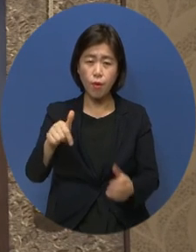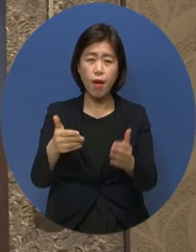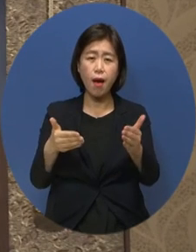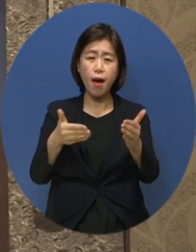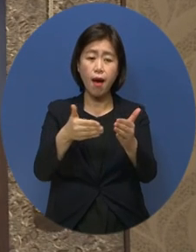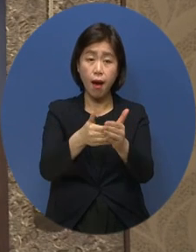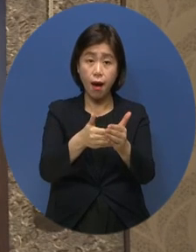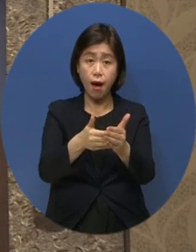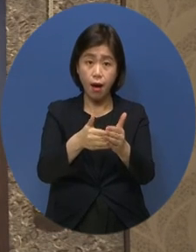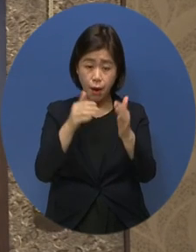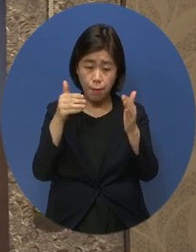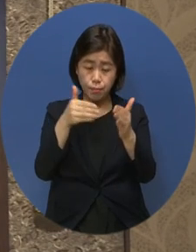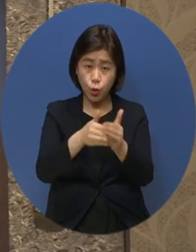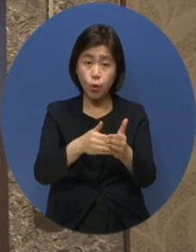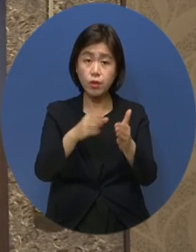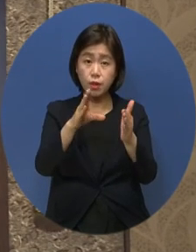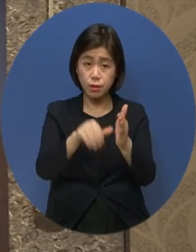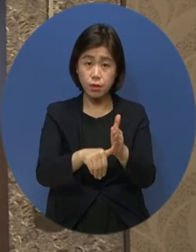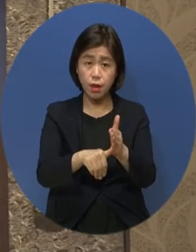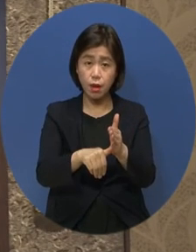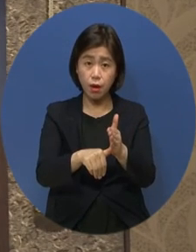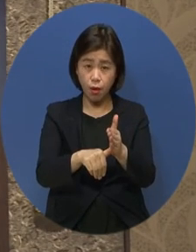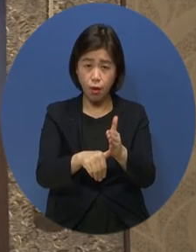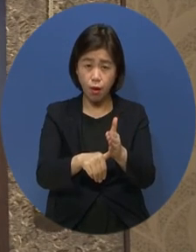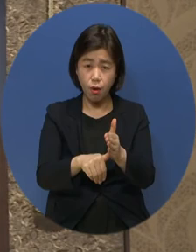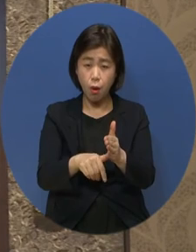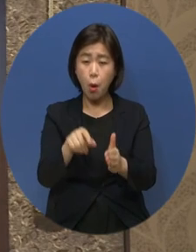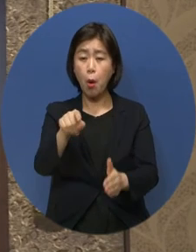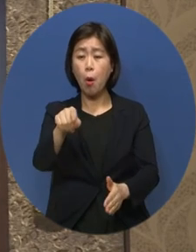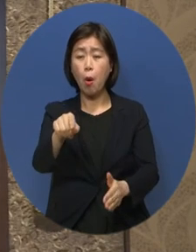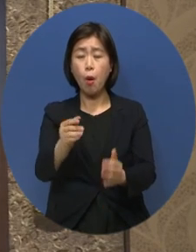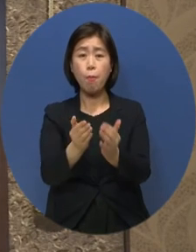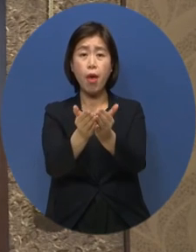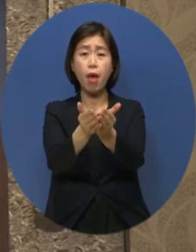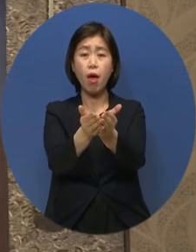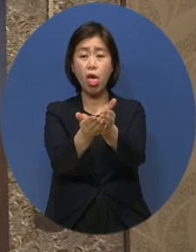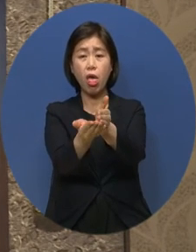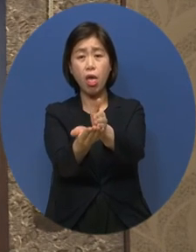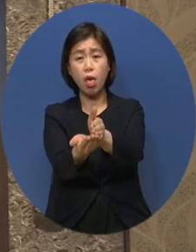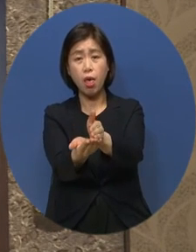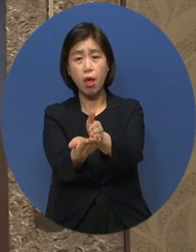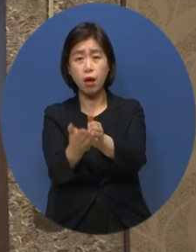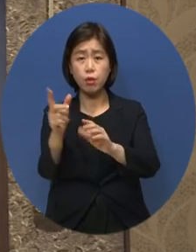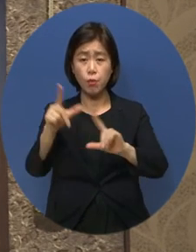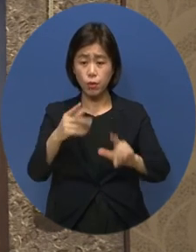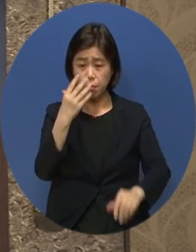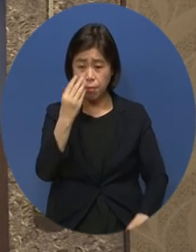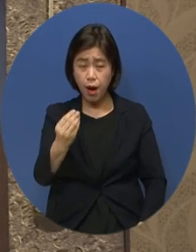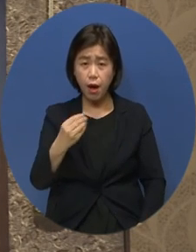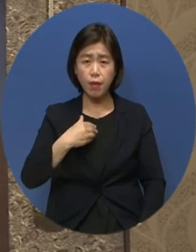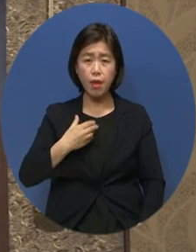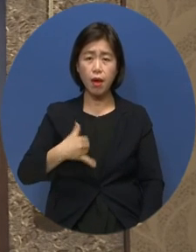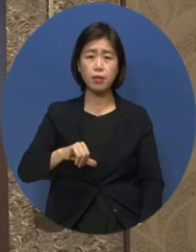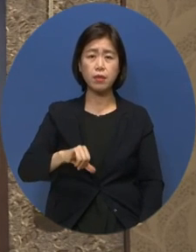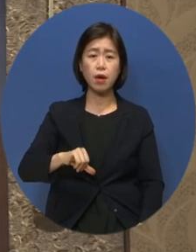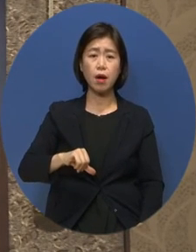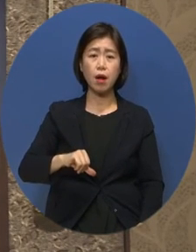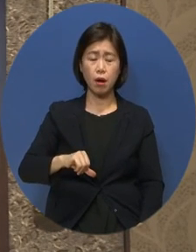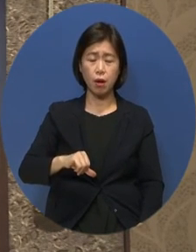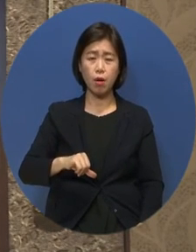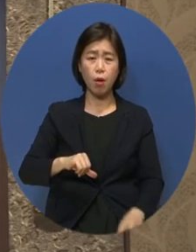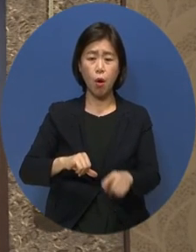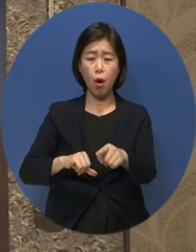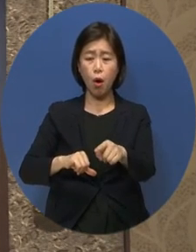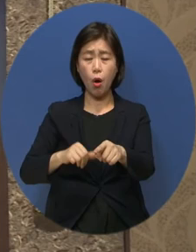자기 자식들이 수억 않은 모습을 보고 누가 이 성을 지키게 씁니까 그렇죠 울부짖고 실신을